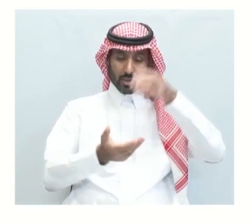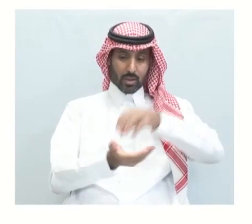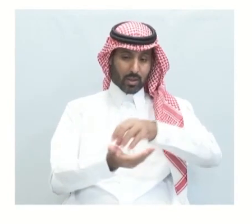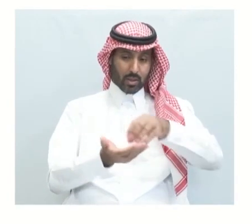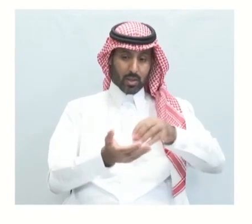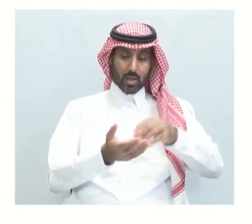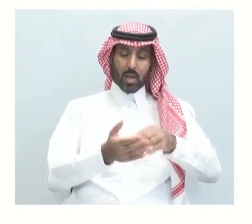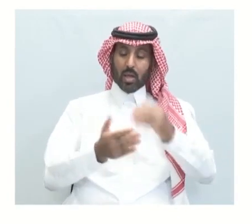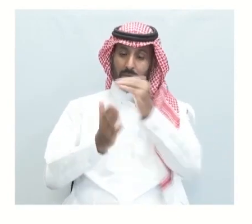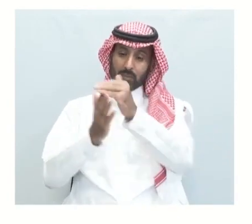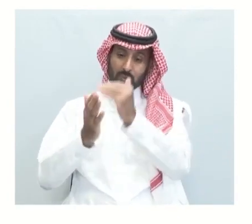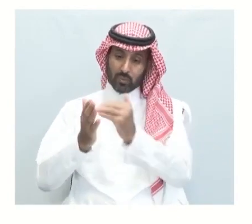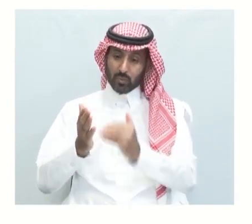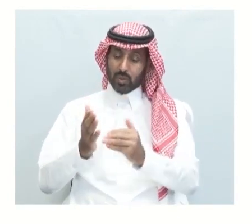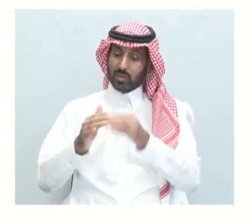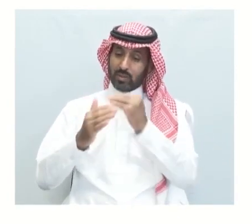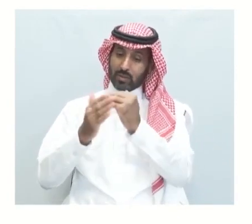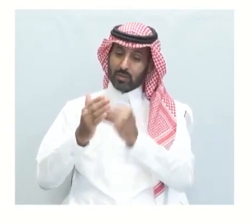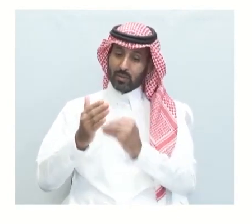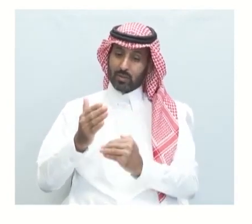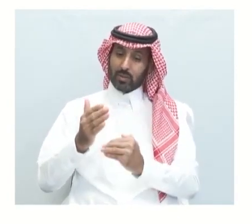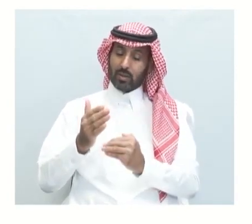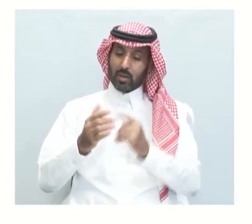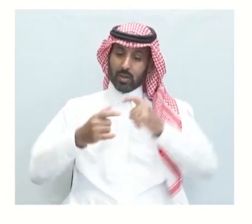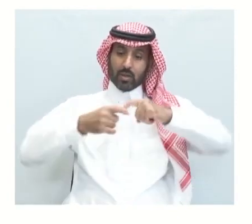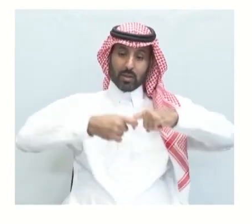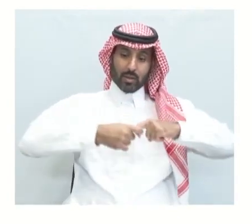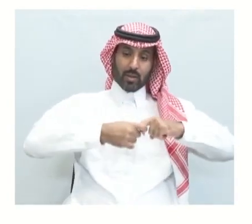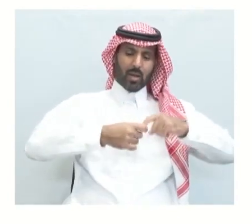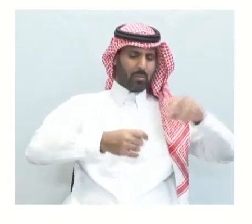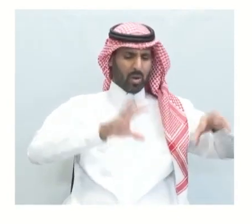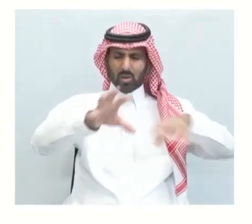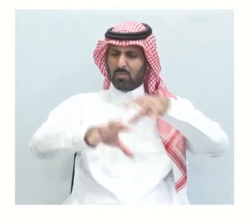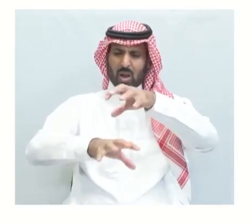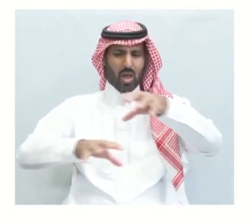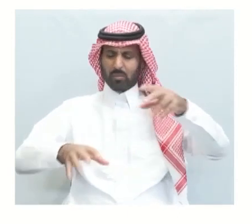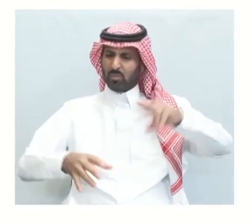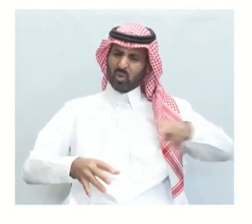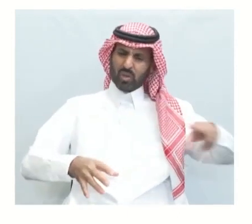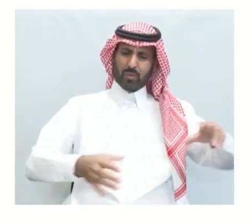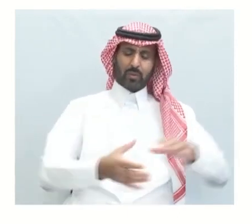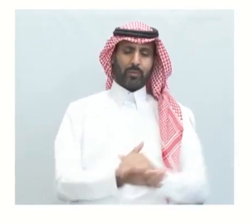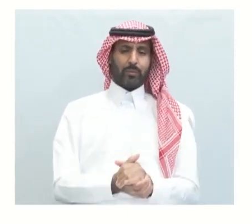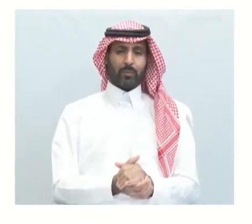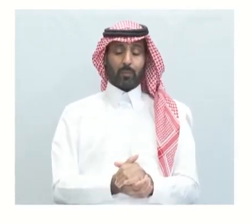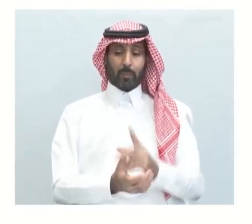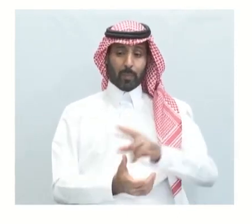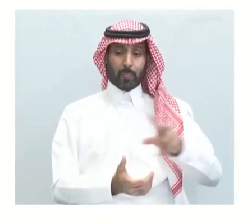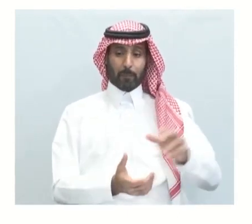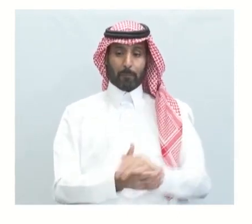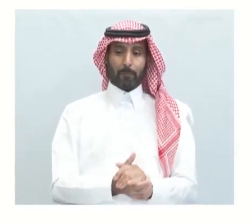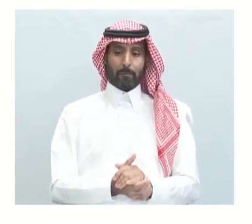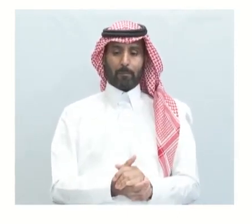القائمه متجاوره في الذاكره اما في اللينك ليست مواقع عشوائيه اتفقنا في القائمه انه يخزن في